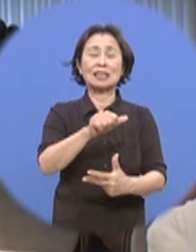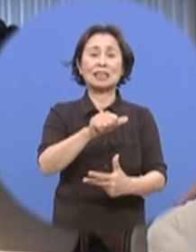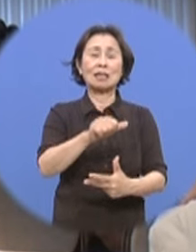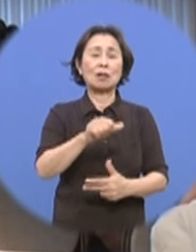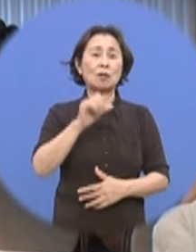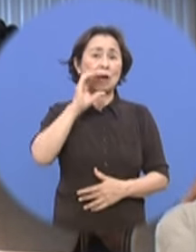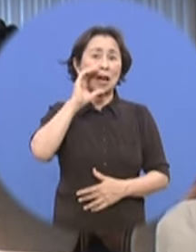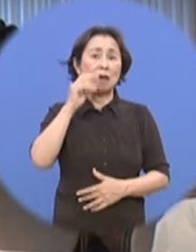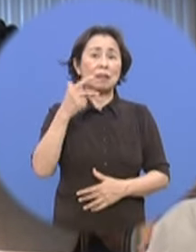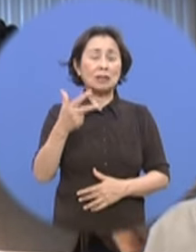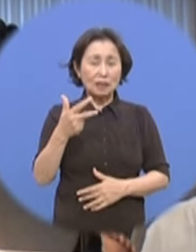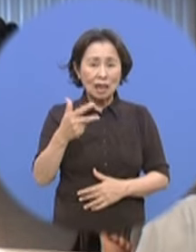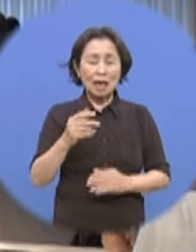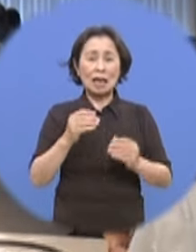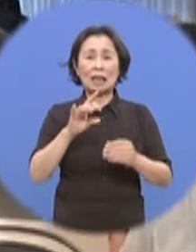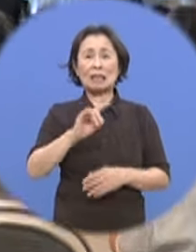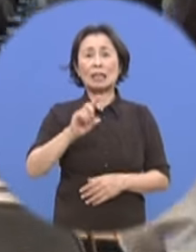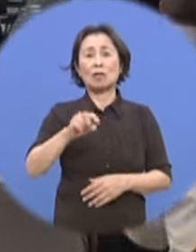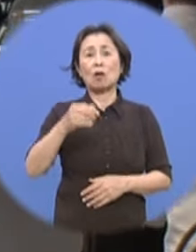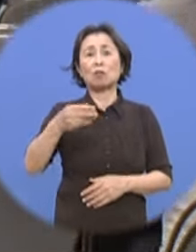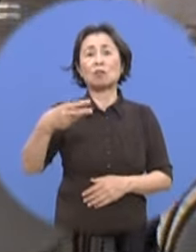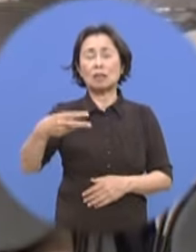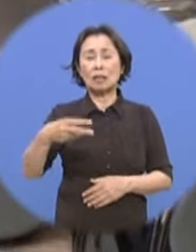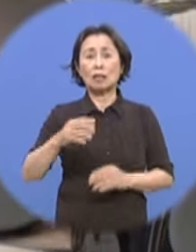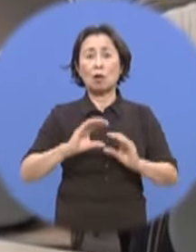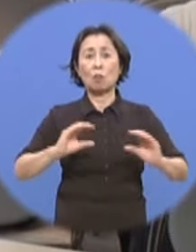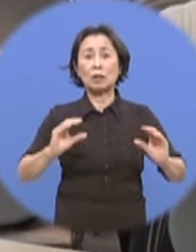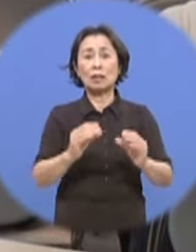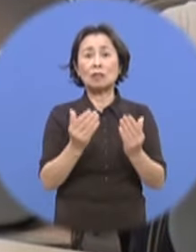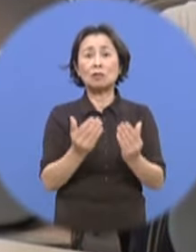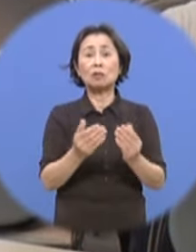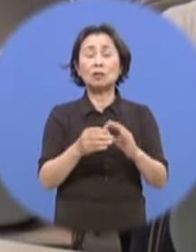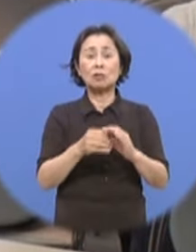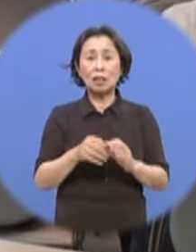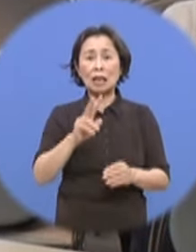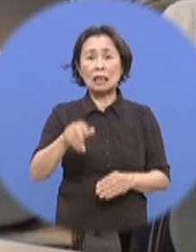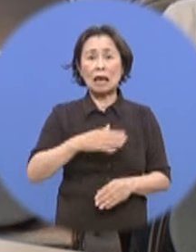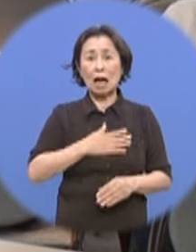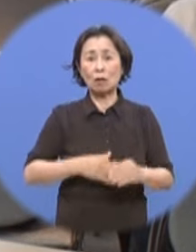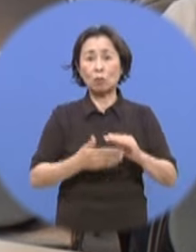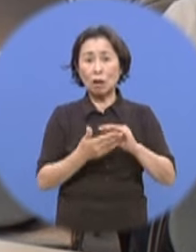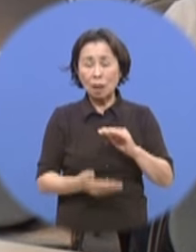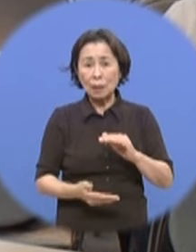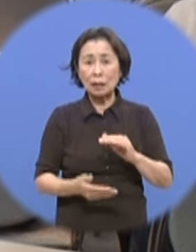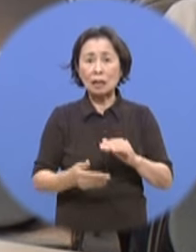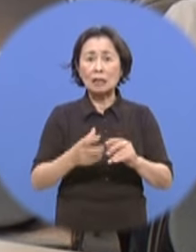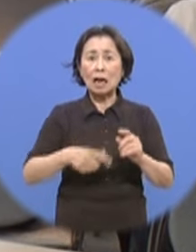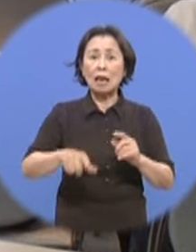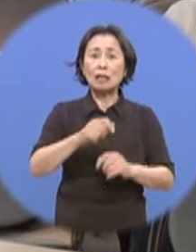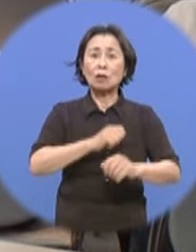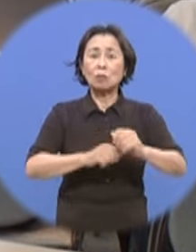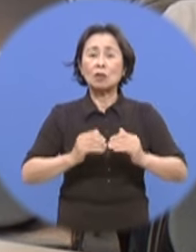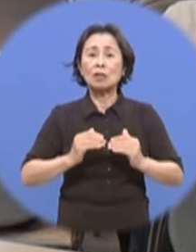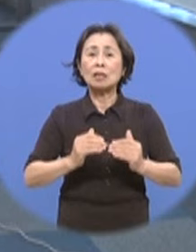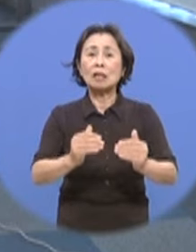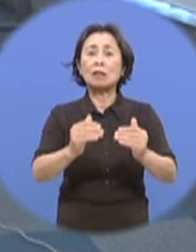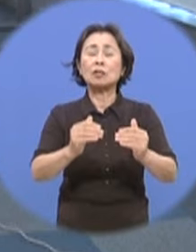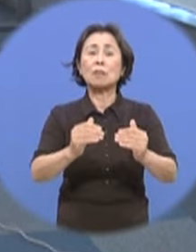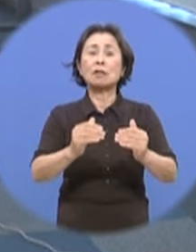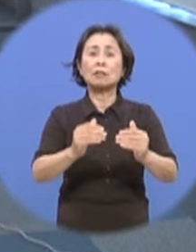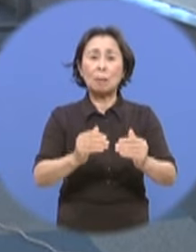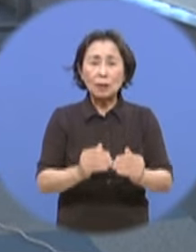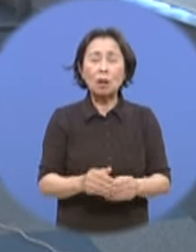市て国コミュニティスクールについて理解を深めさらに取り組みをめていというフムが開かれまし